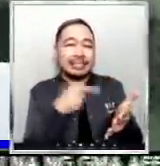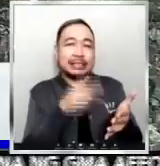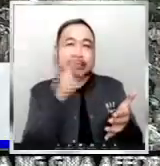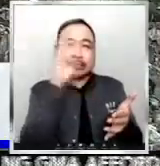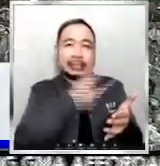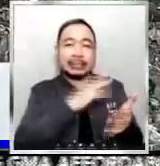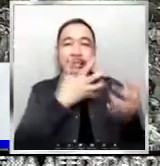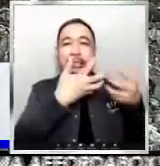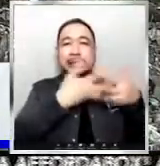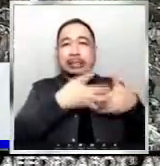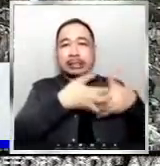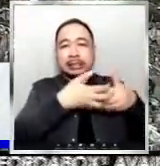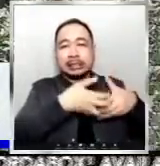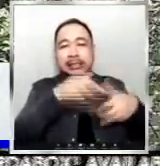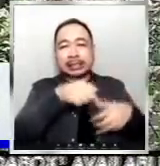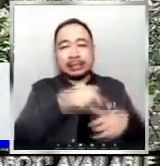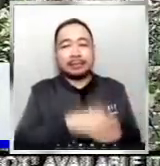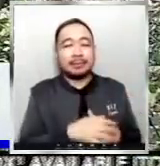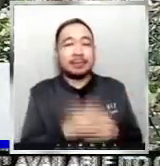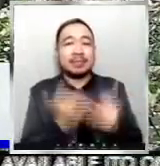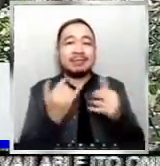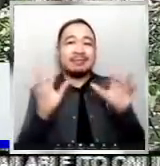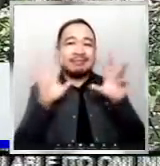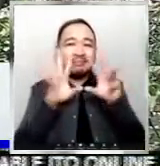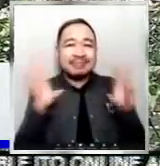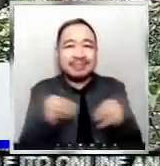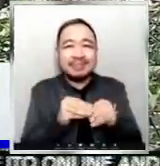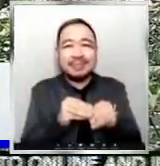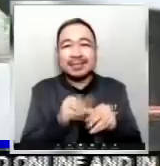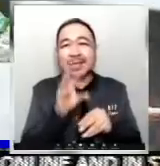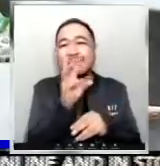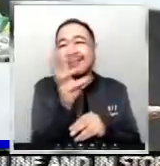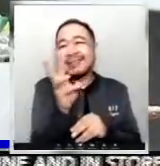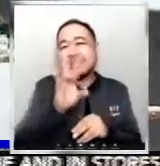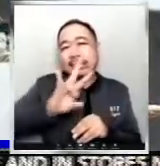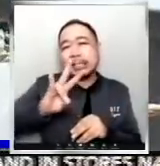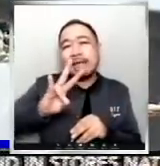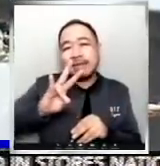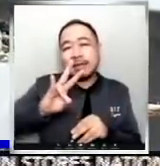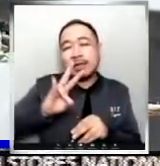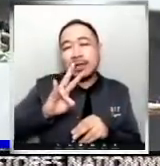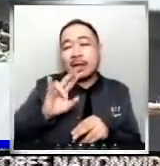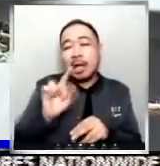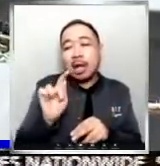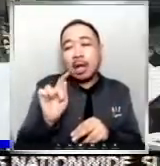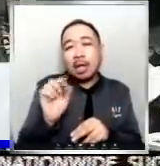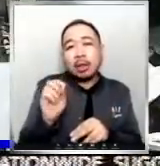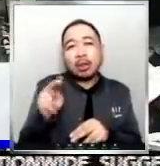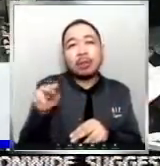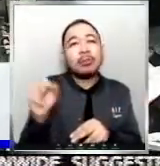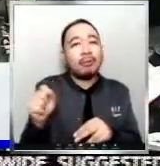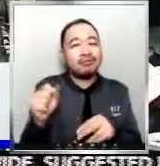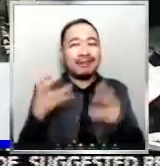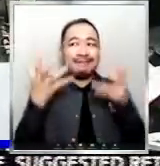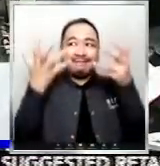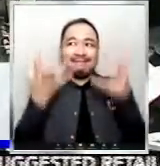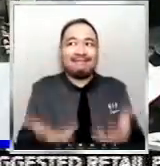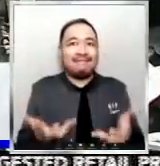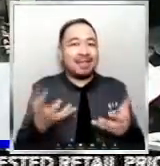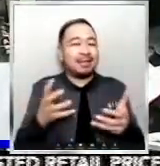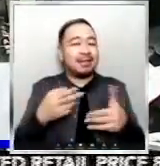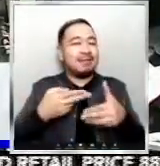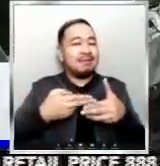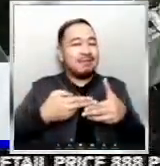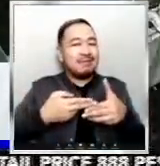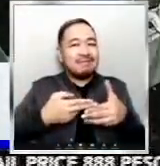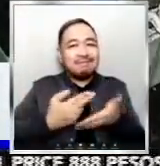station. Sa kabuuan, 67 tonelada ng basura na dala ng mga pag-ulan kahapon ang nahakot mula